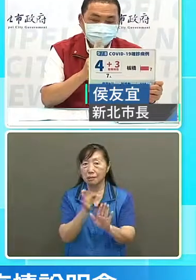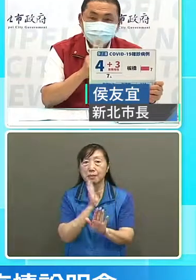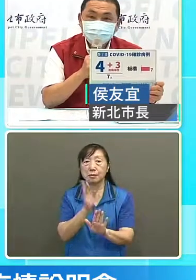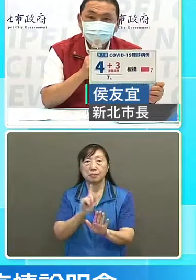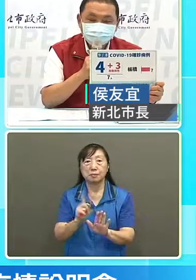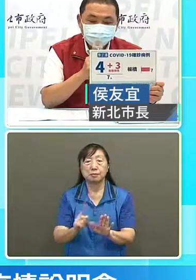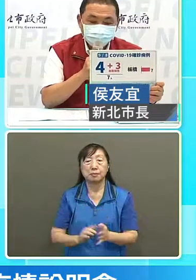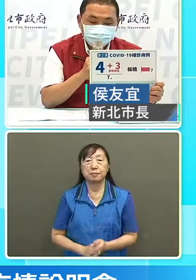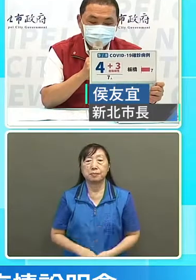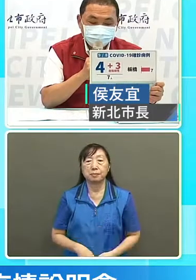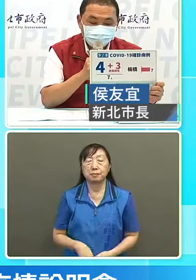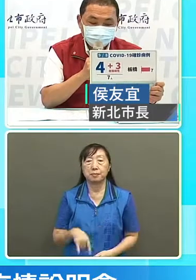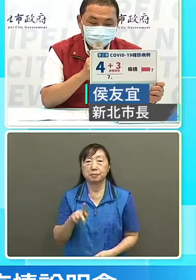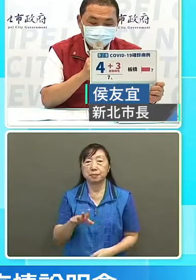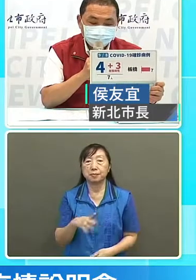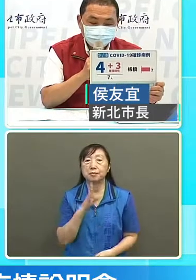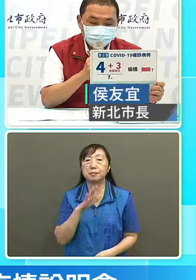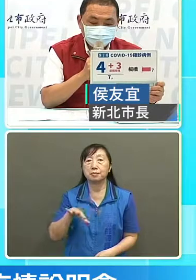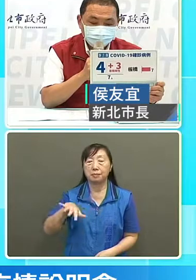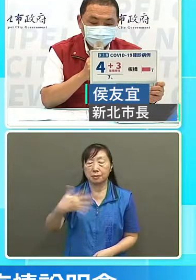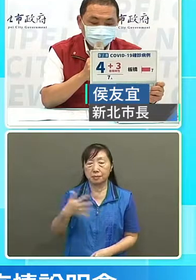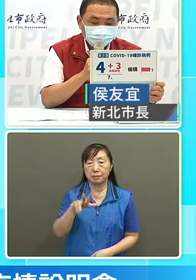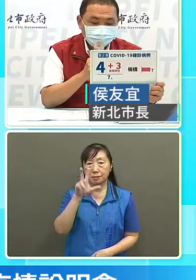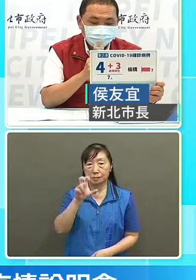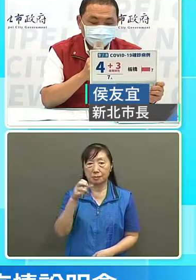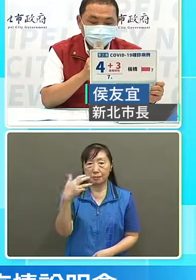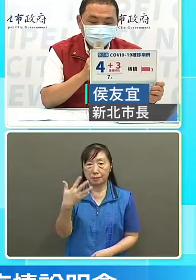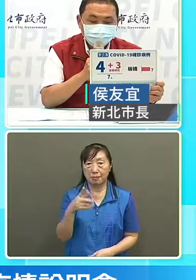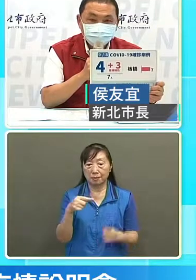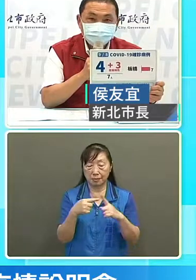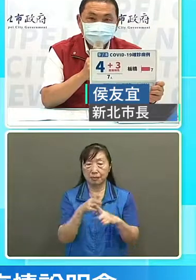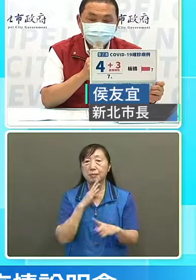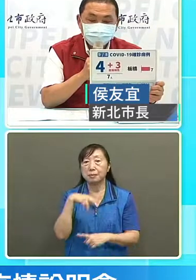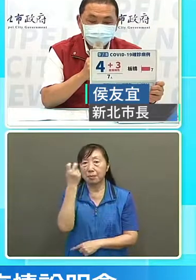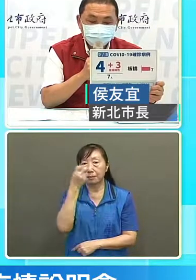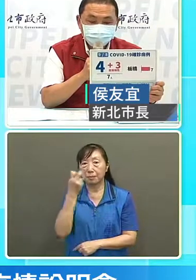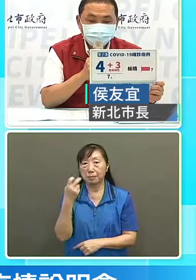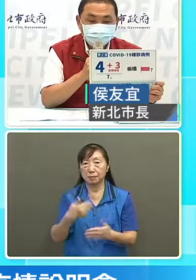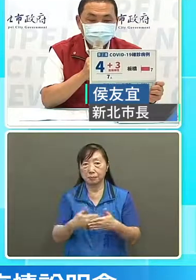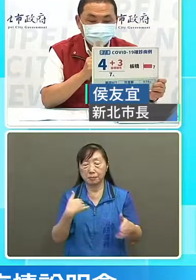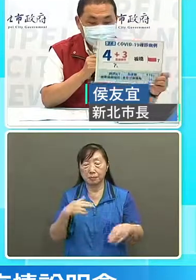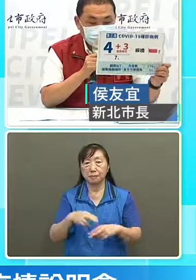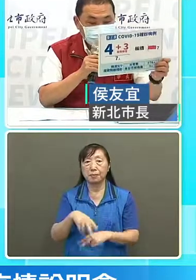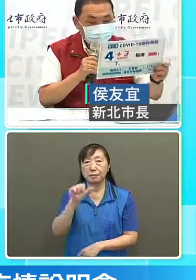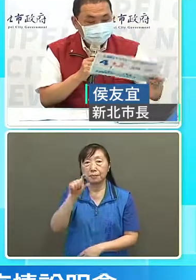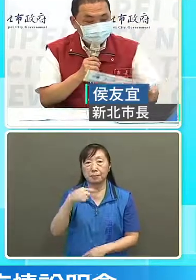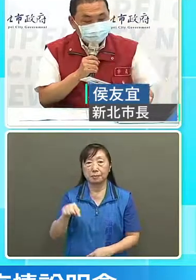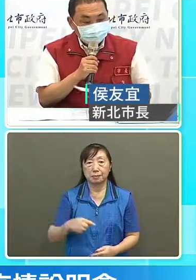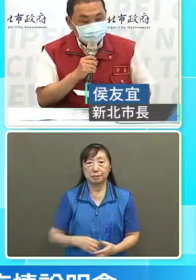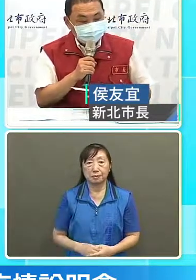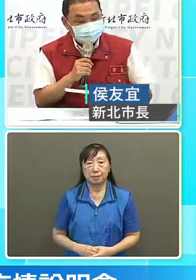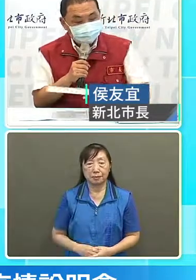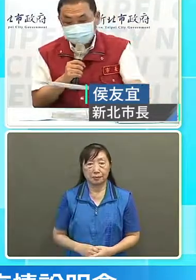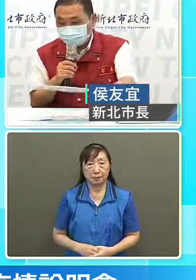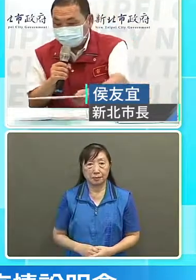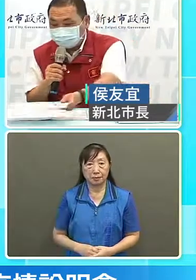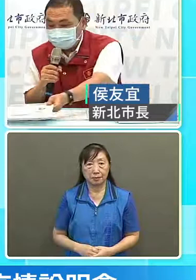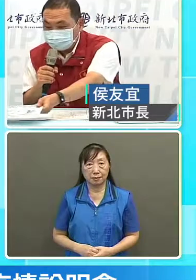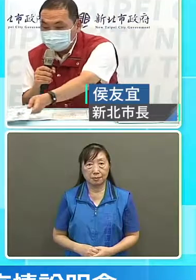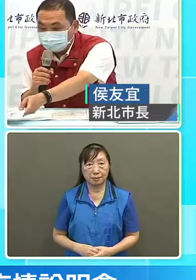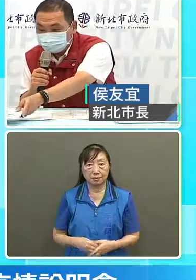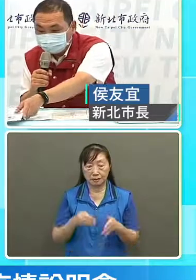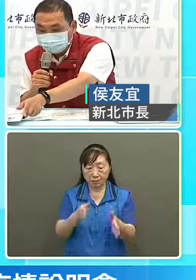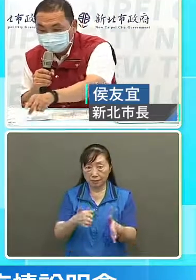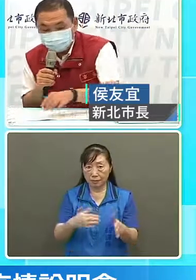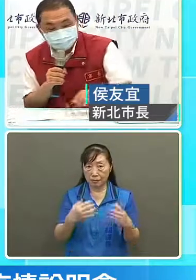于我们的列管数是578人，本日可解隔数是5人。在整个居